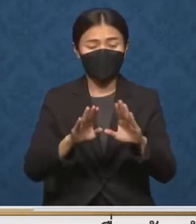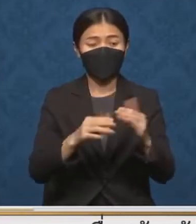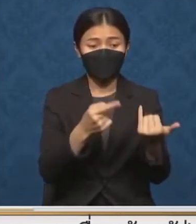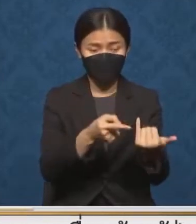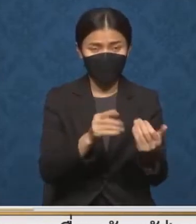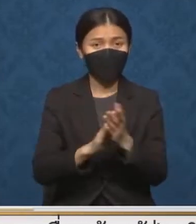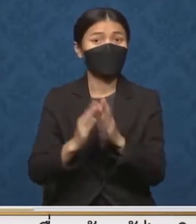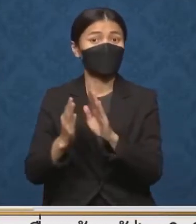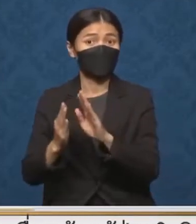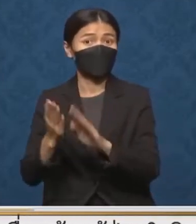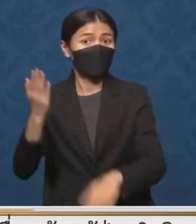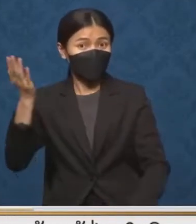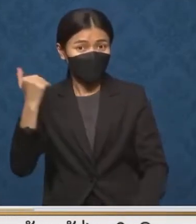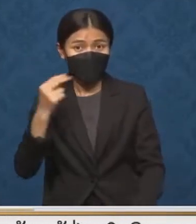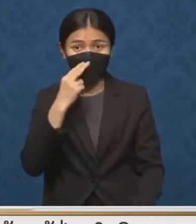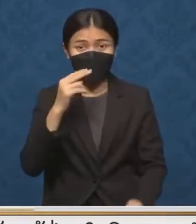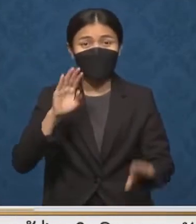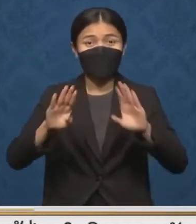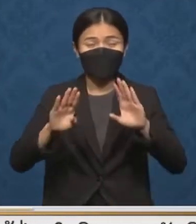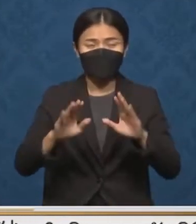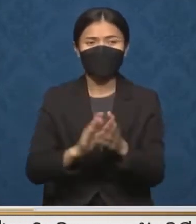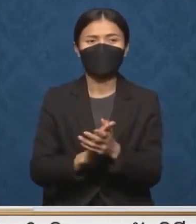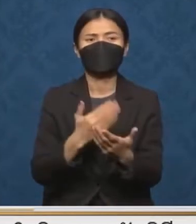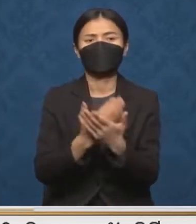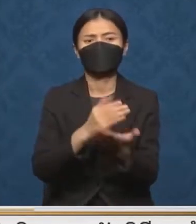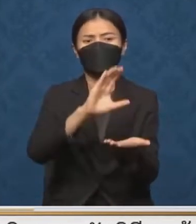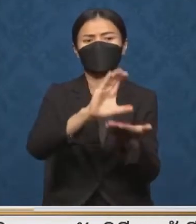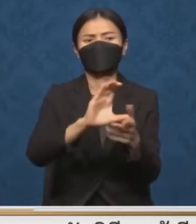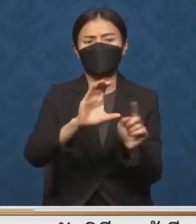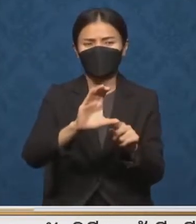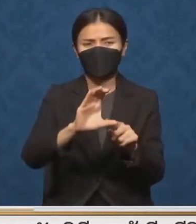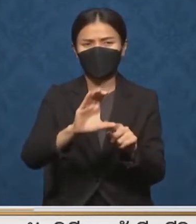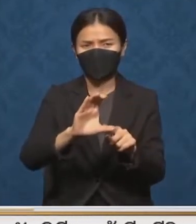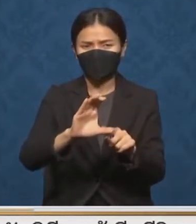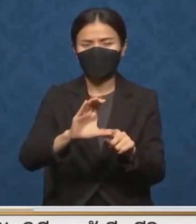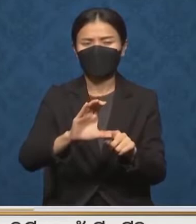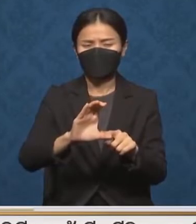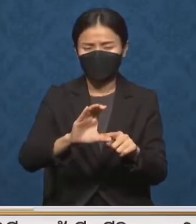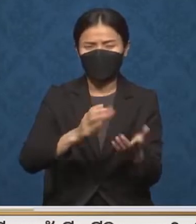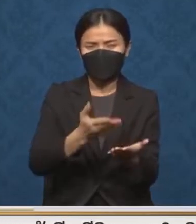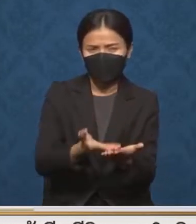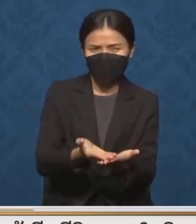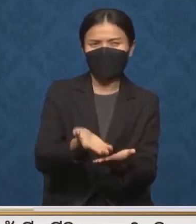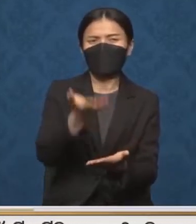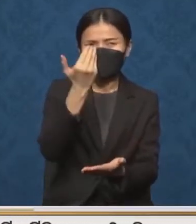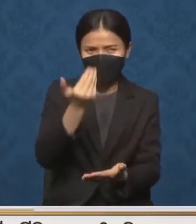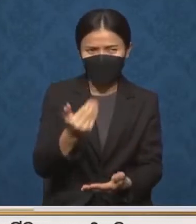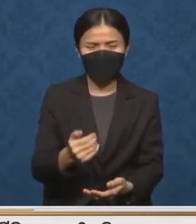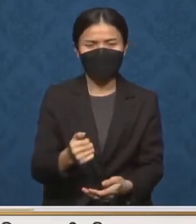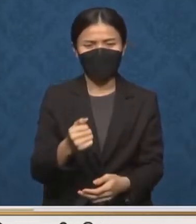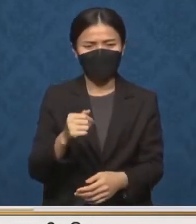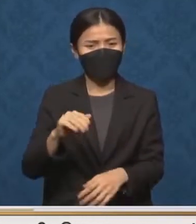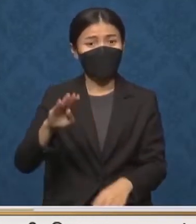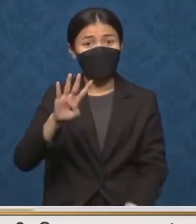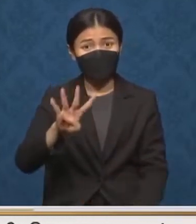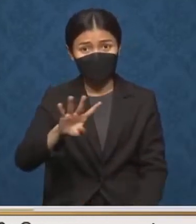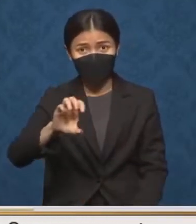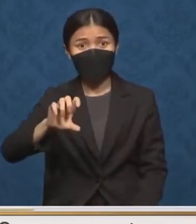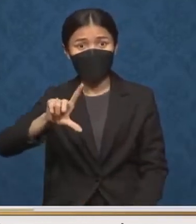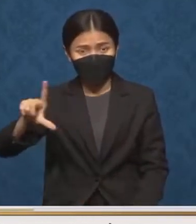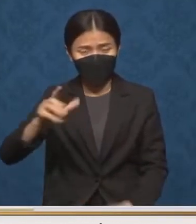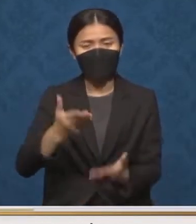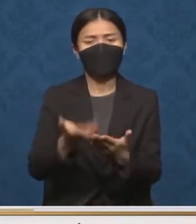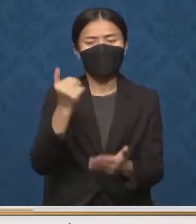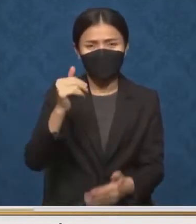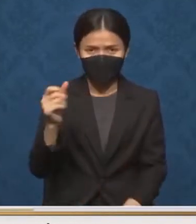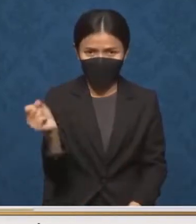ก็สงกวาความเป็จริ ไม่ต่ำกว่า 400 ลานบาทผมขอยืยนอครัว่า งบประมาณส่วนนี้ ห